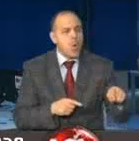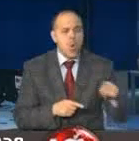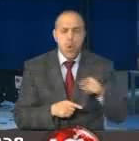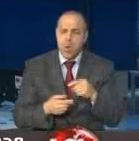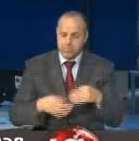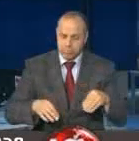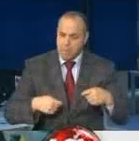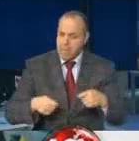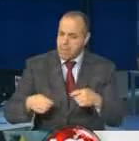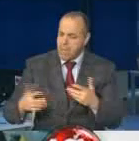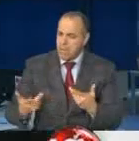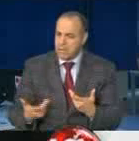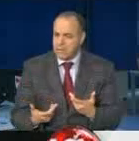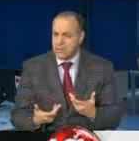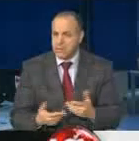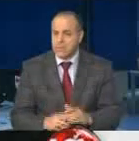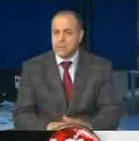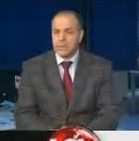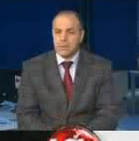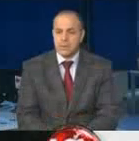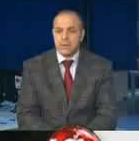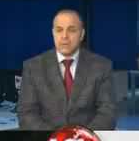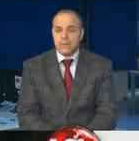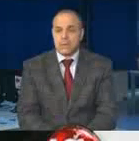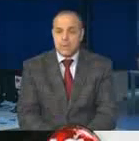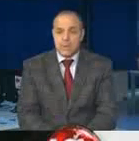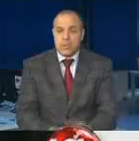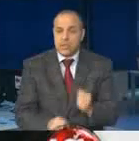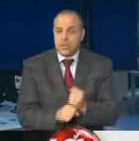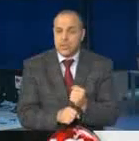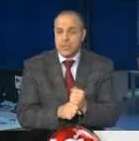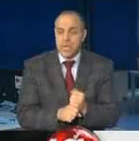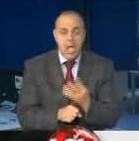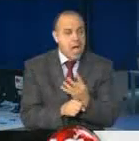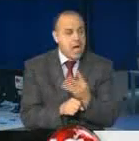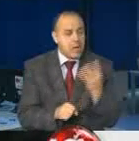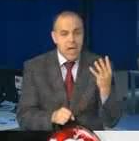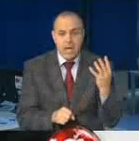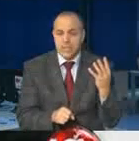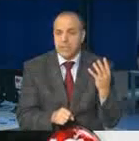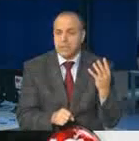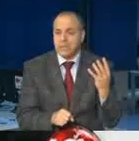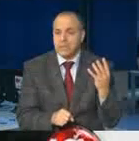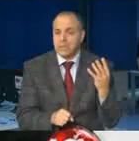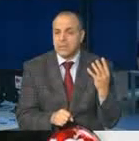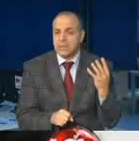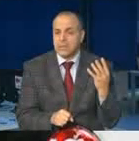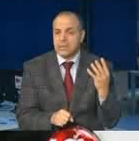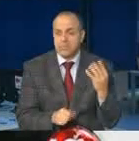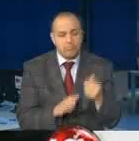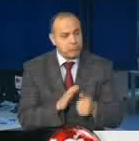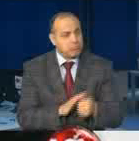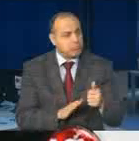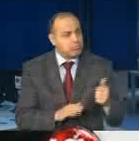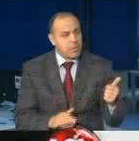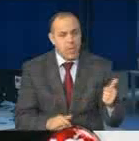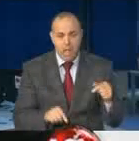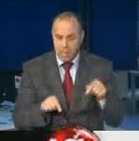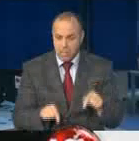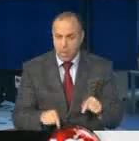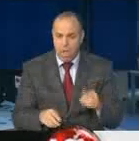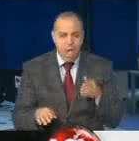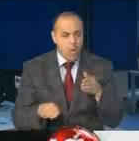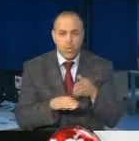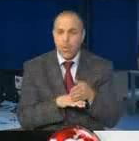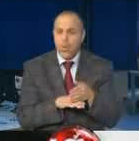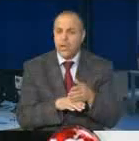القماش كل كانت تخدم لنا في خساره الليل تشتغل بالنسبه لاربع سنوات ما بدينا بطريقه ناجحه برشا الان بعد